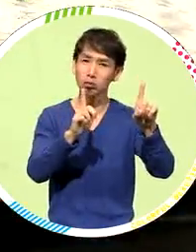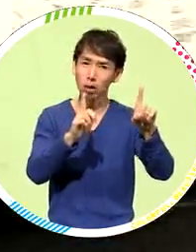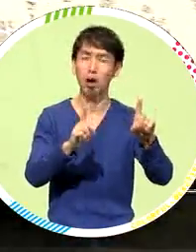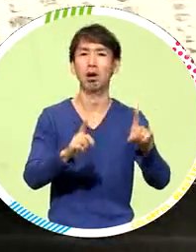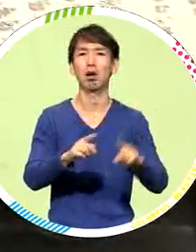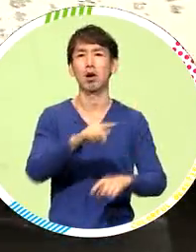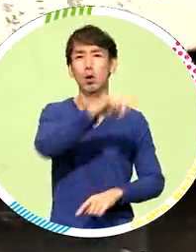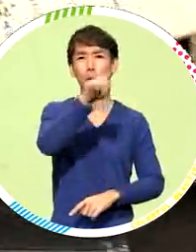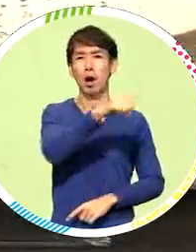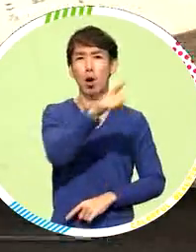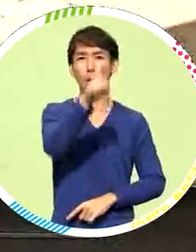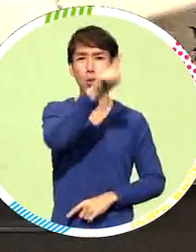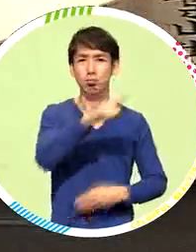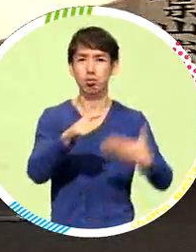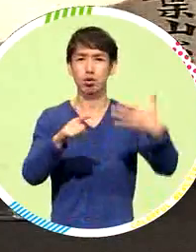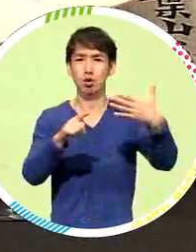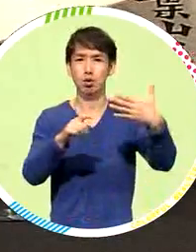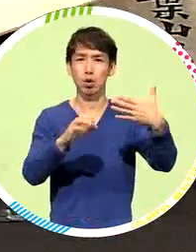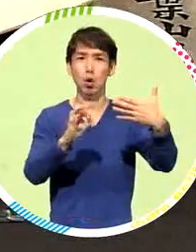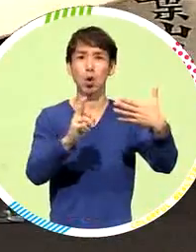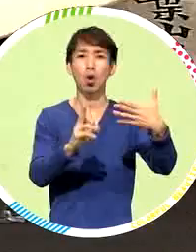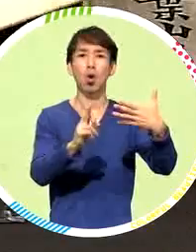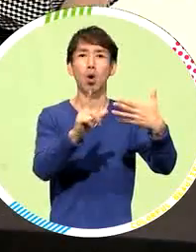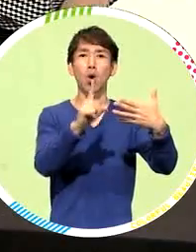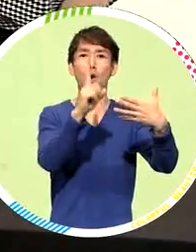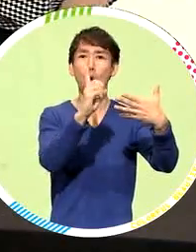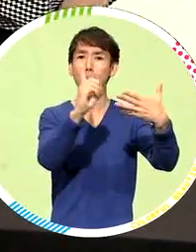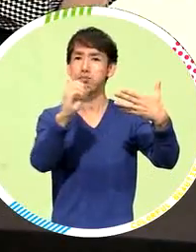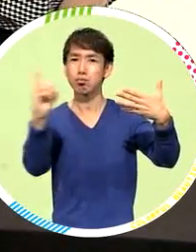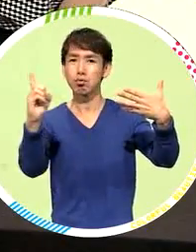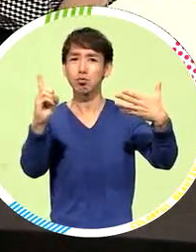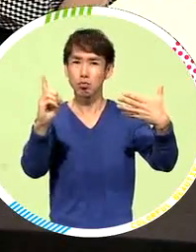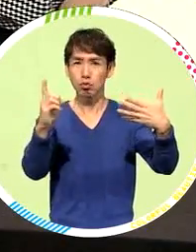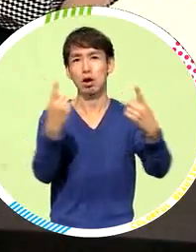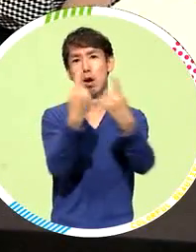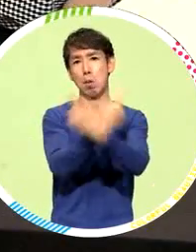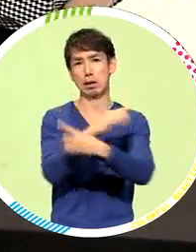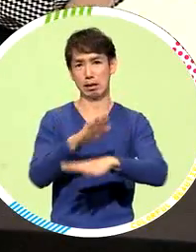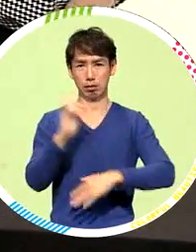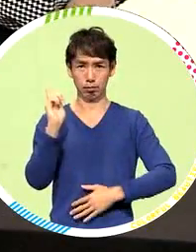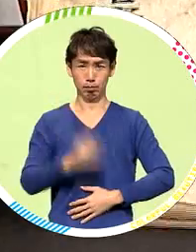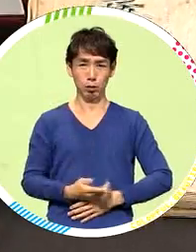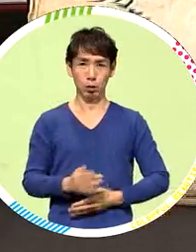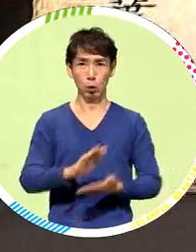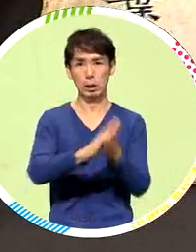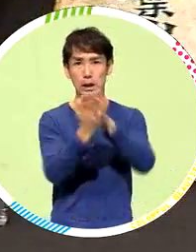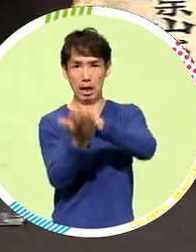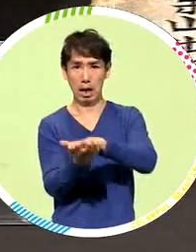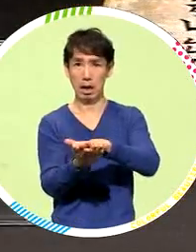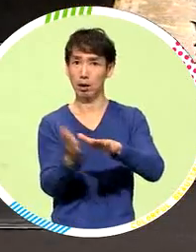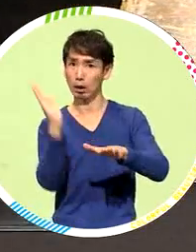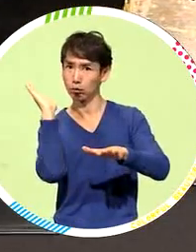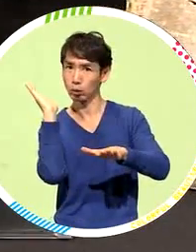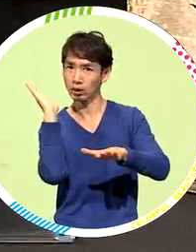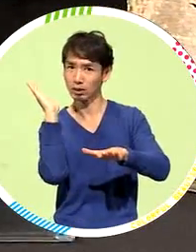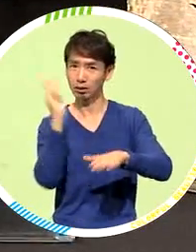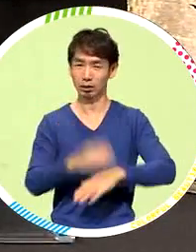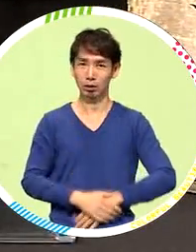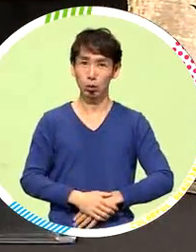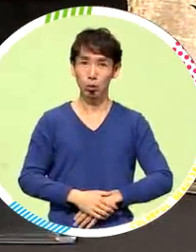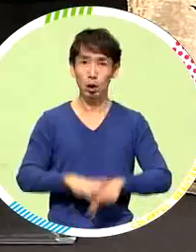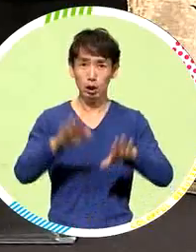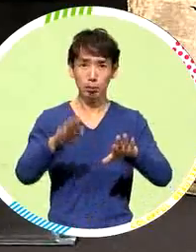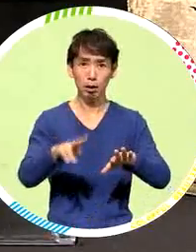予想されねえええこちらを見ていただきますかねあれこれ